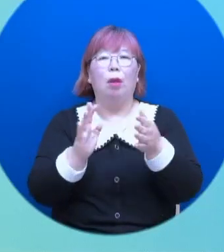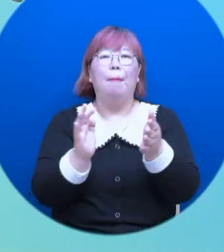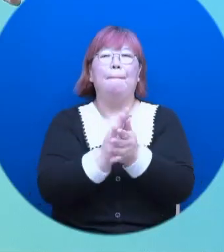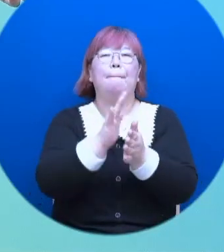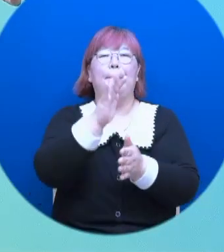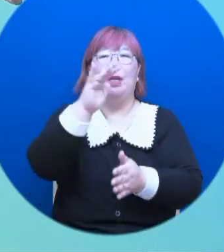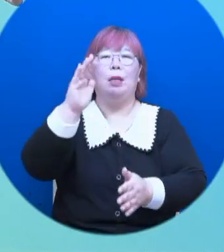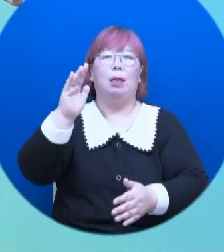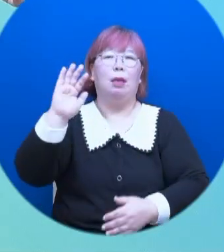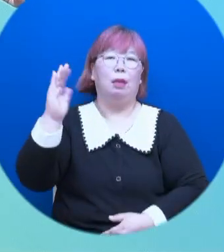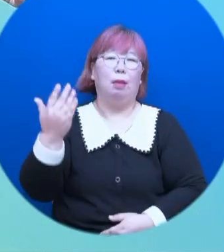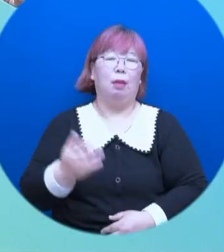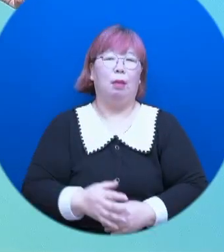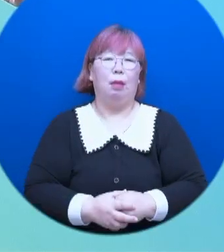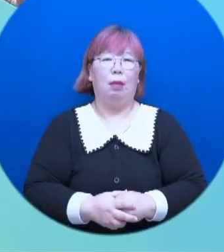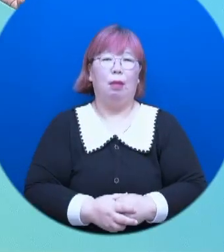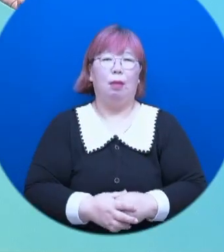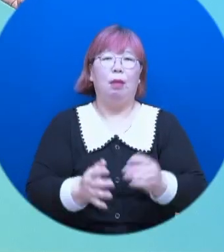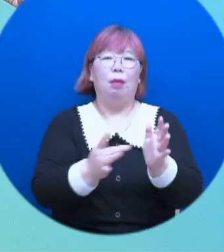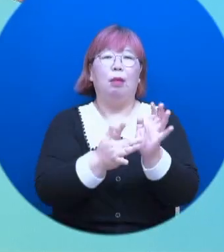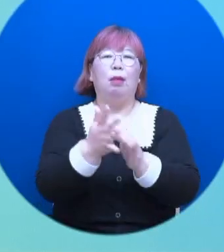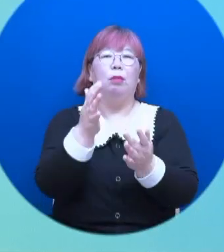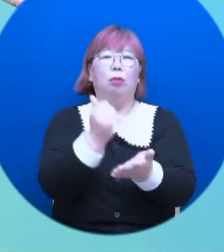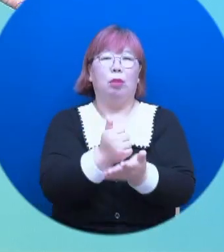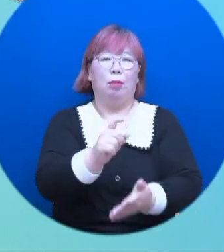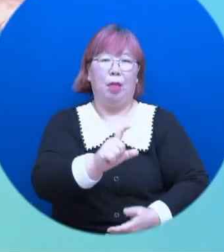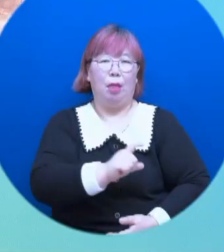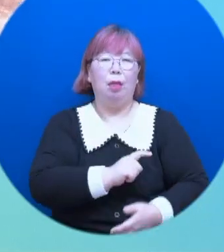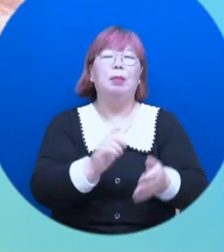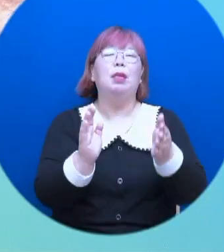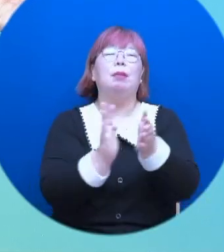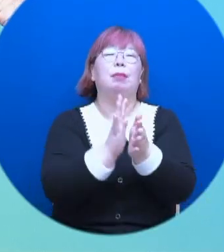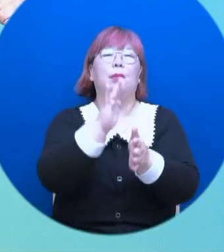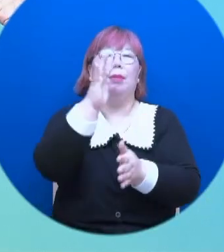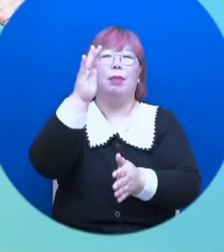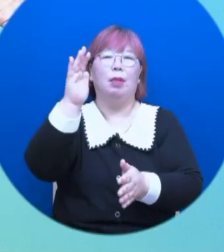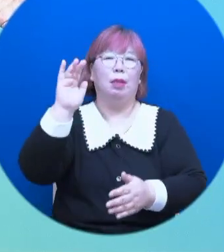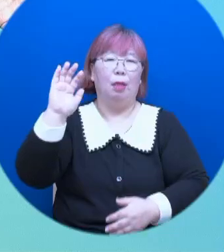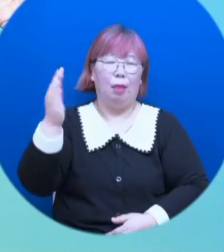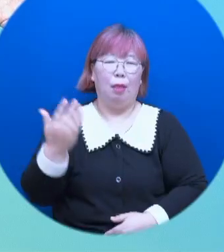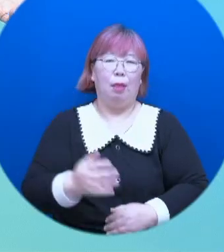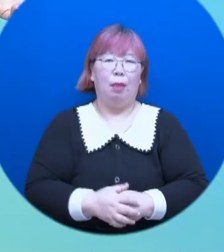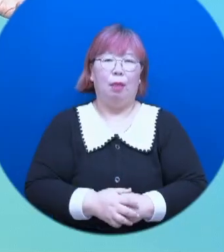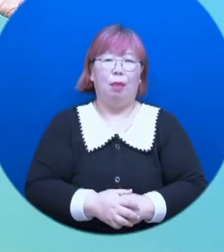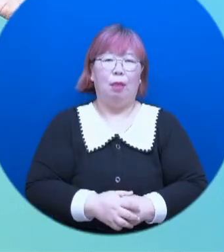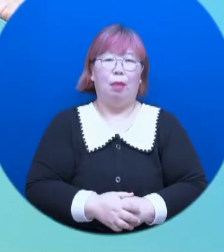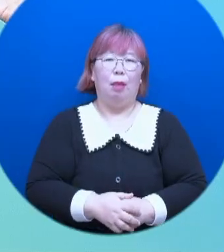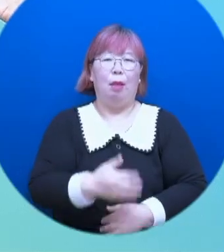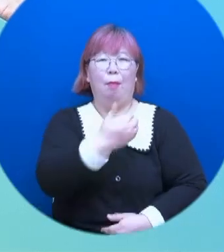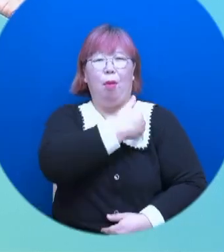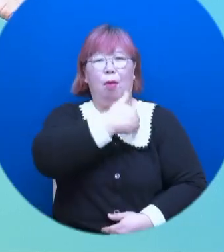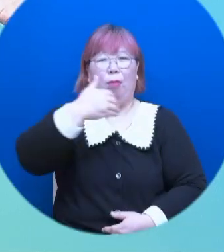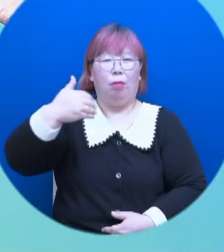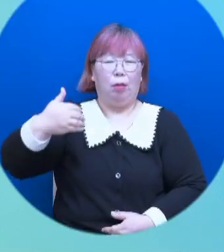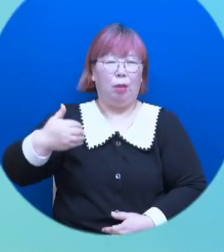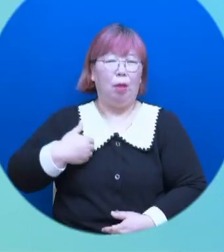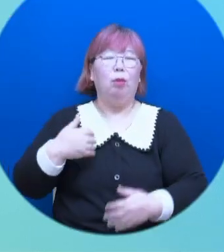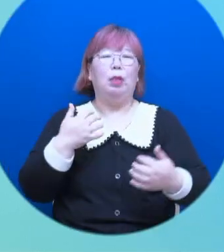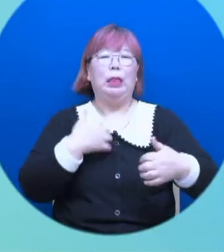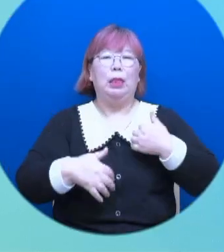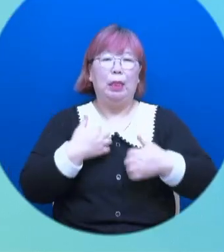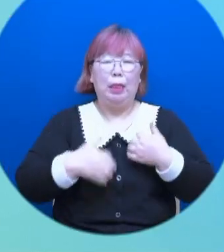됩니다. 그리고 예수님의 이름이 빛나게 됩니다. 그리고 벅차오르는 기쁨을